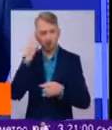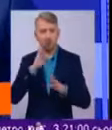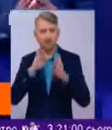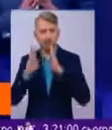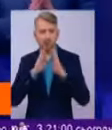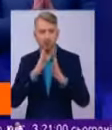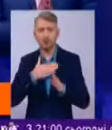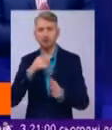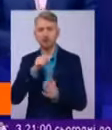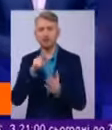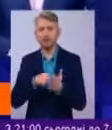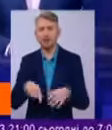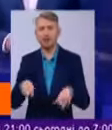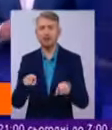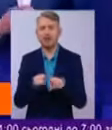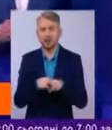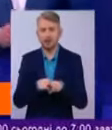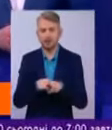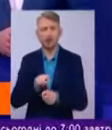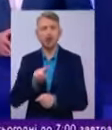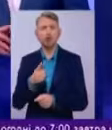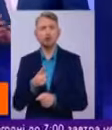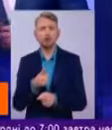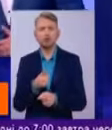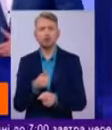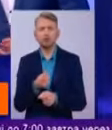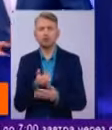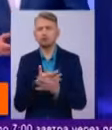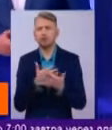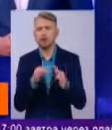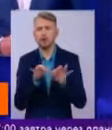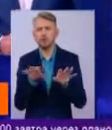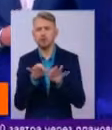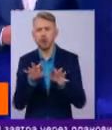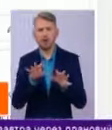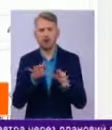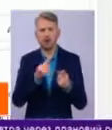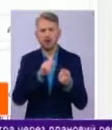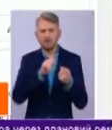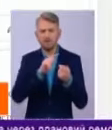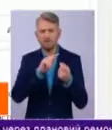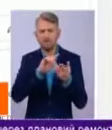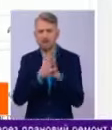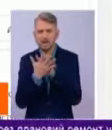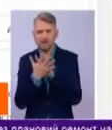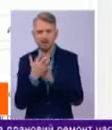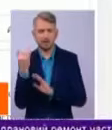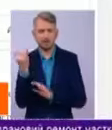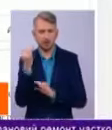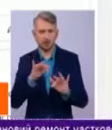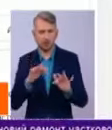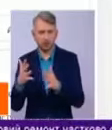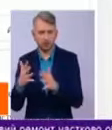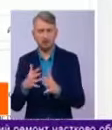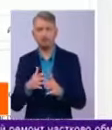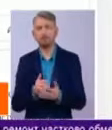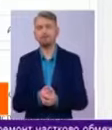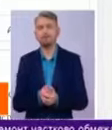Наше запитання таке. Чому стільки різних трактувань і викривлень історичних подій? Варіанти відповіді